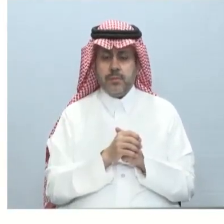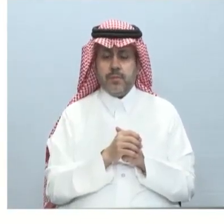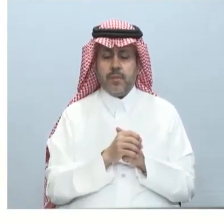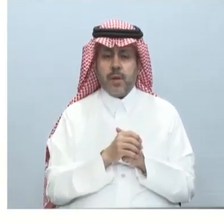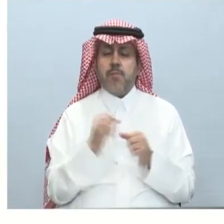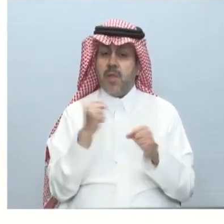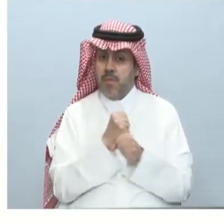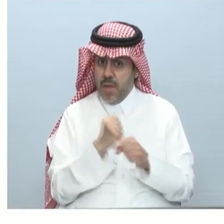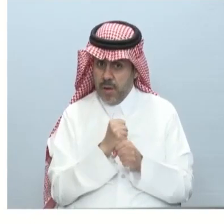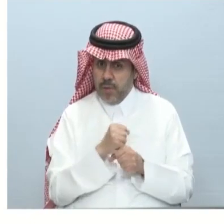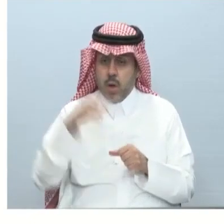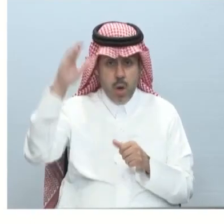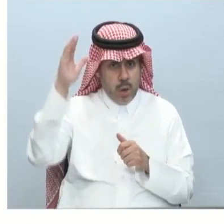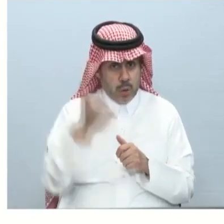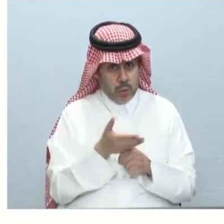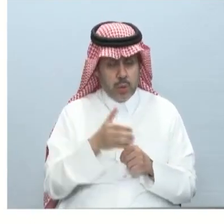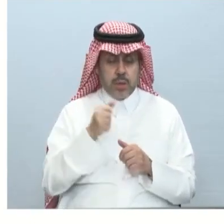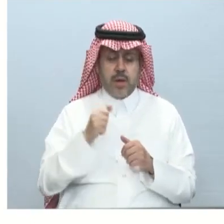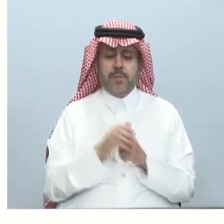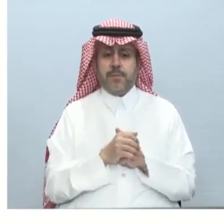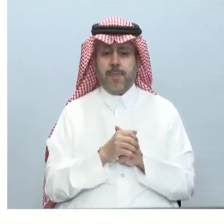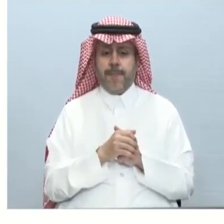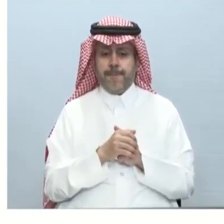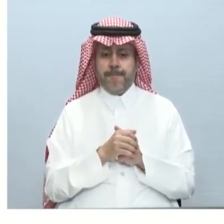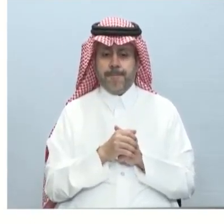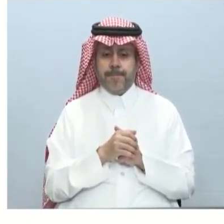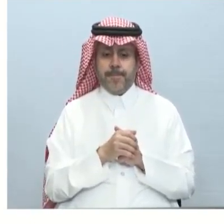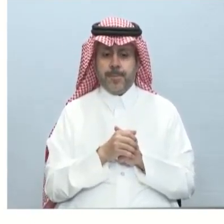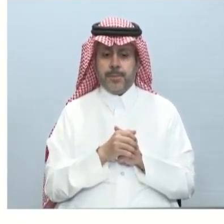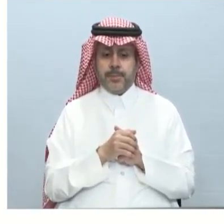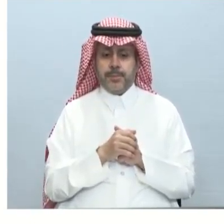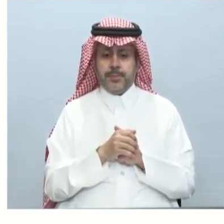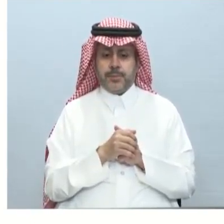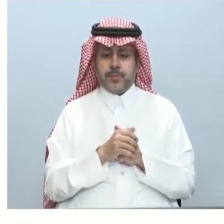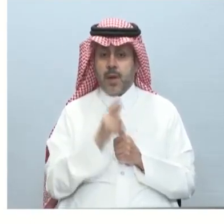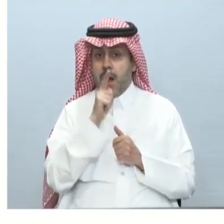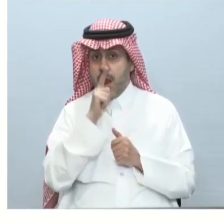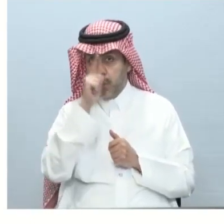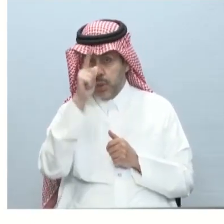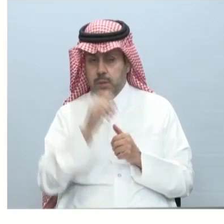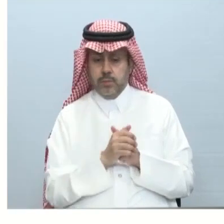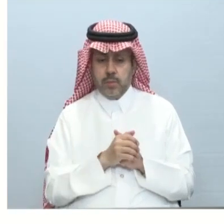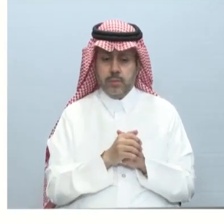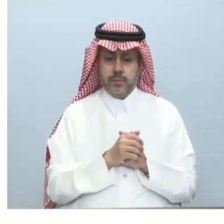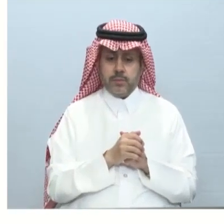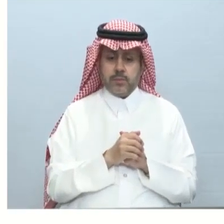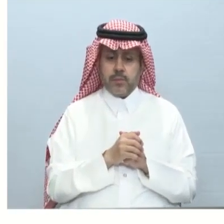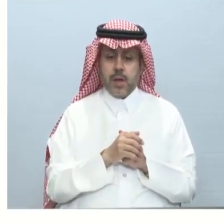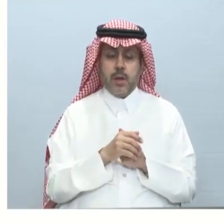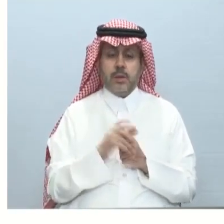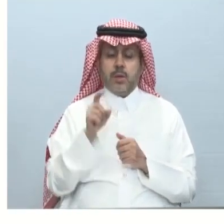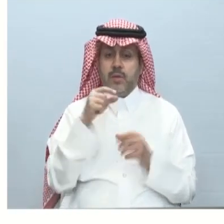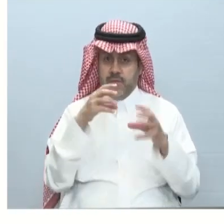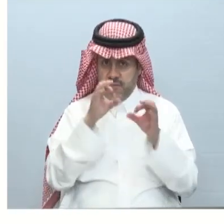هو حال الانبياء عليهم الصلاه والسلام يقول الله سبحانه وتعالى واذا